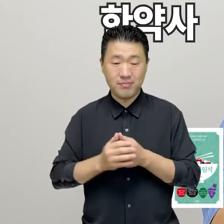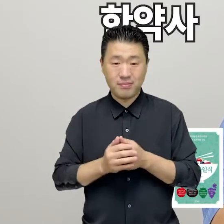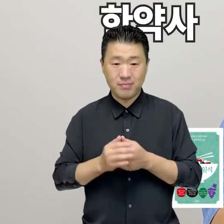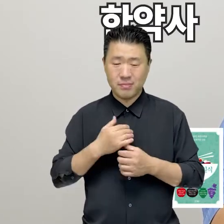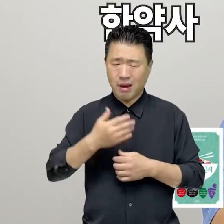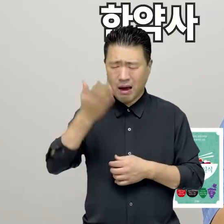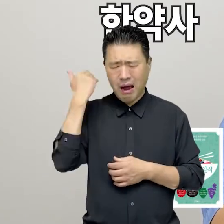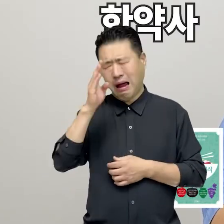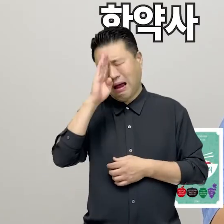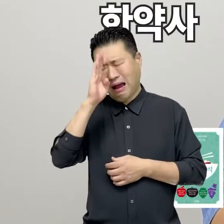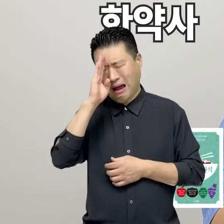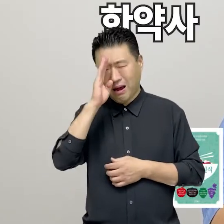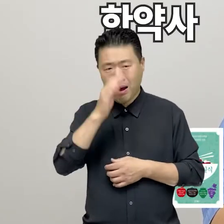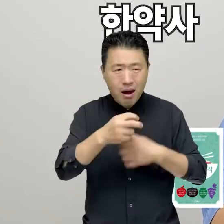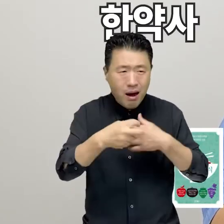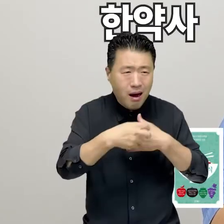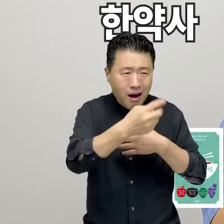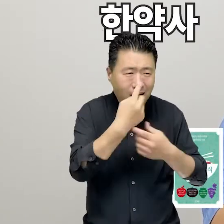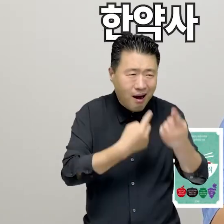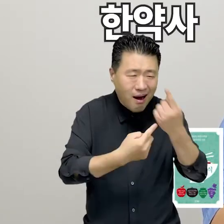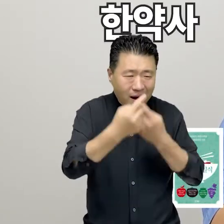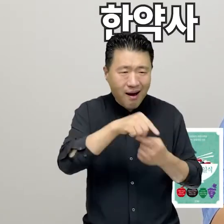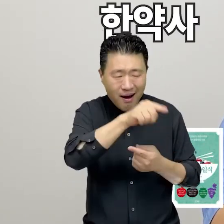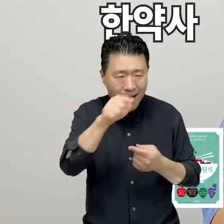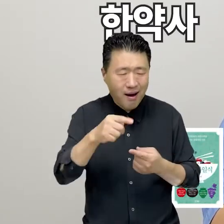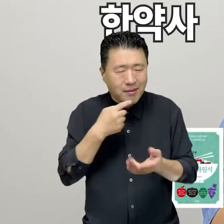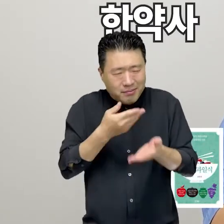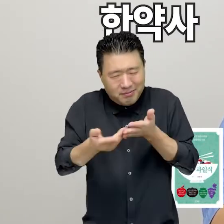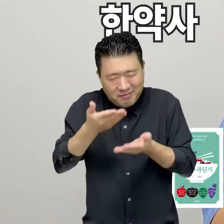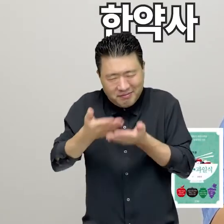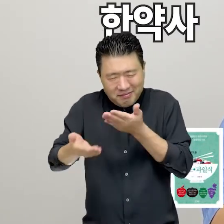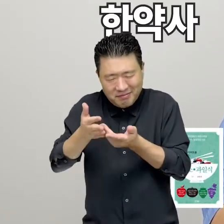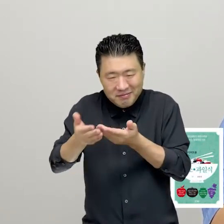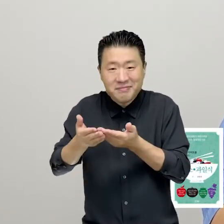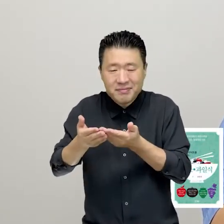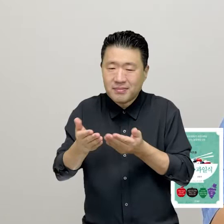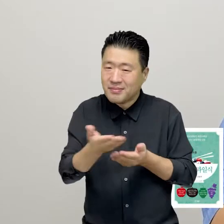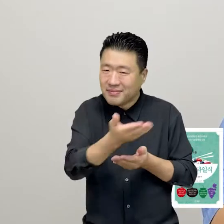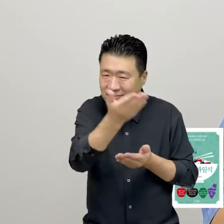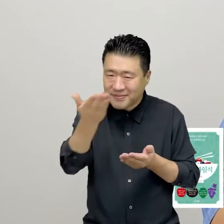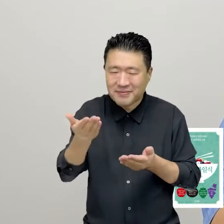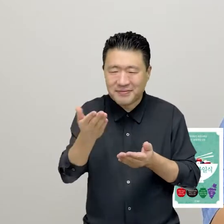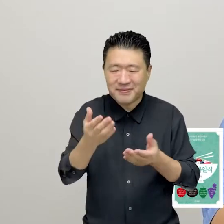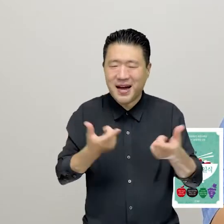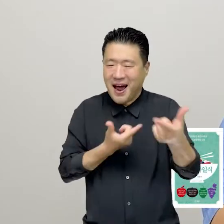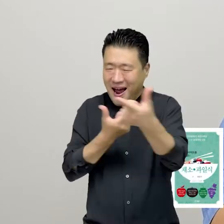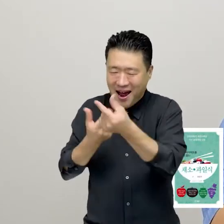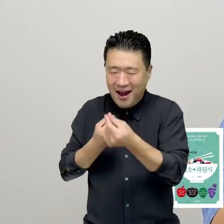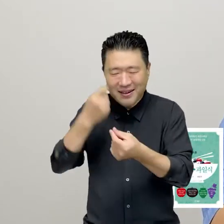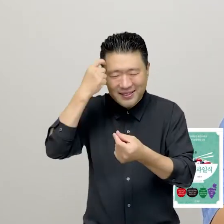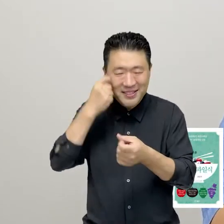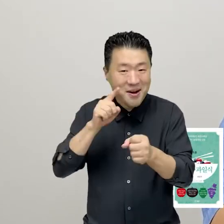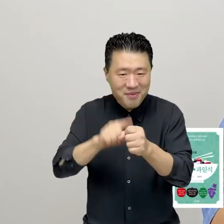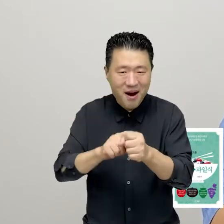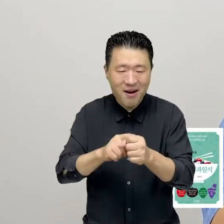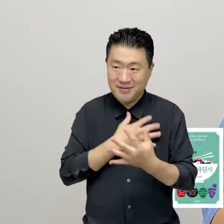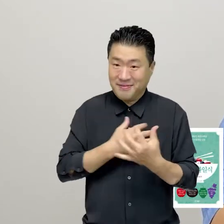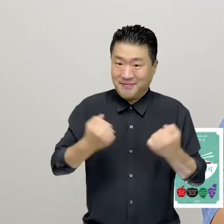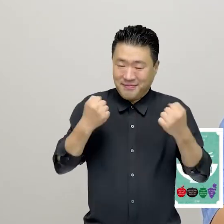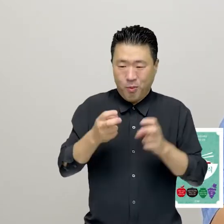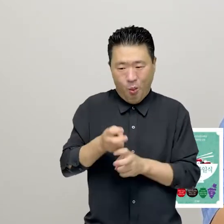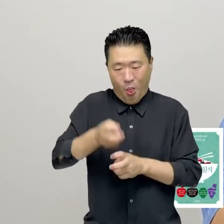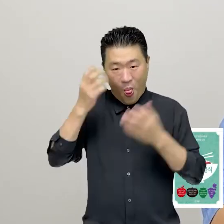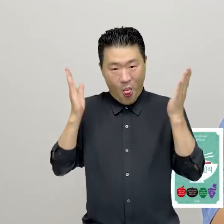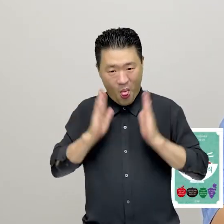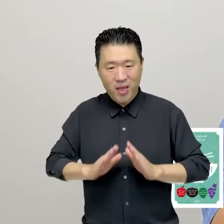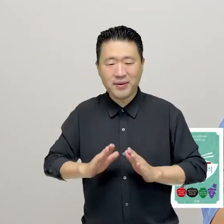몸을 치료하고 많은 환자들과의 상담을 통해 얻은 인상 경험을 많은 분들과 공유하기 위해 건강과 다이어트를